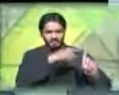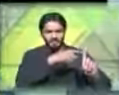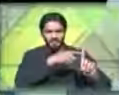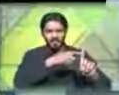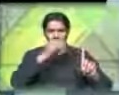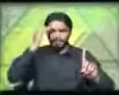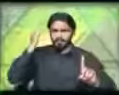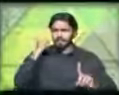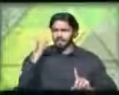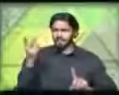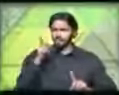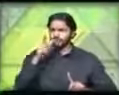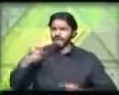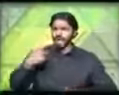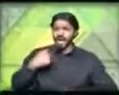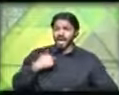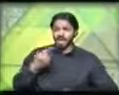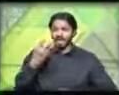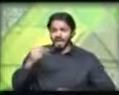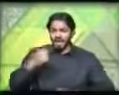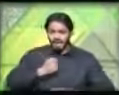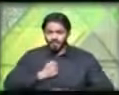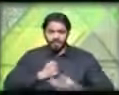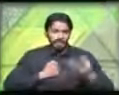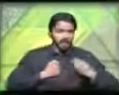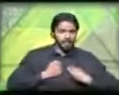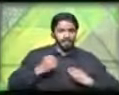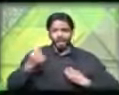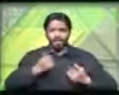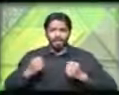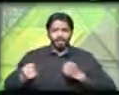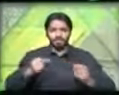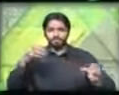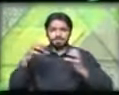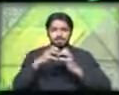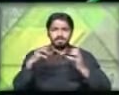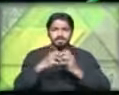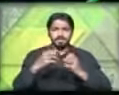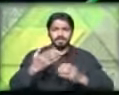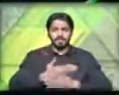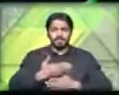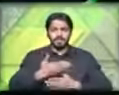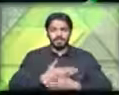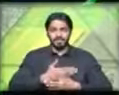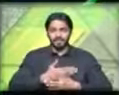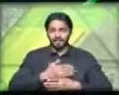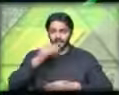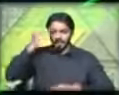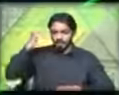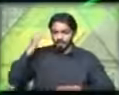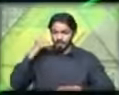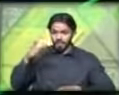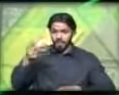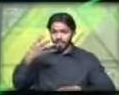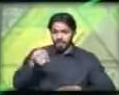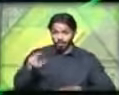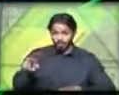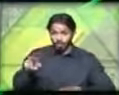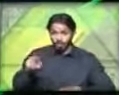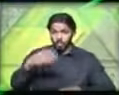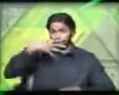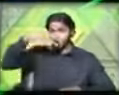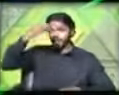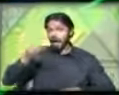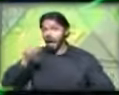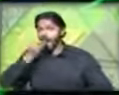ومن الأدلة، ولذلك النبي حذر من أن يكون أحدنا ألحن بحجته من الآخر فلا يقول الحق أو